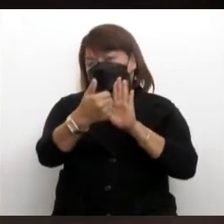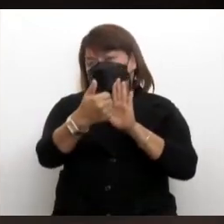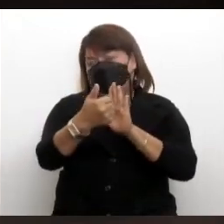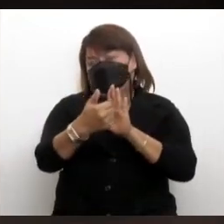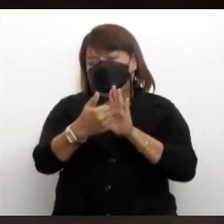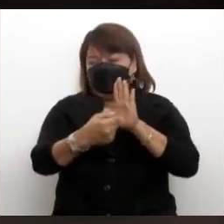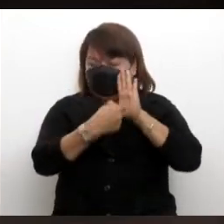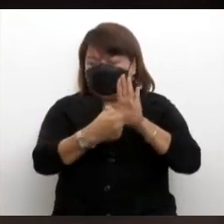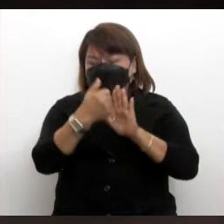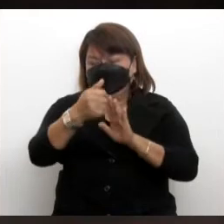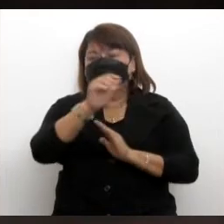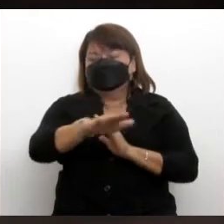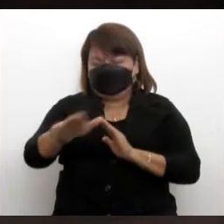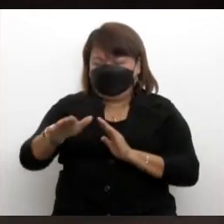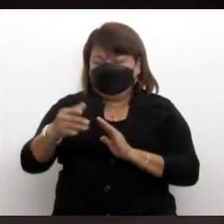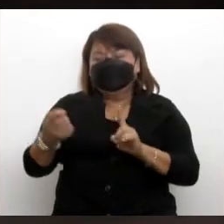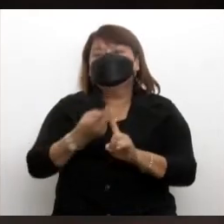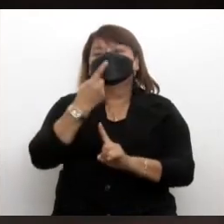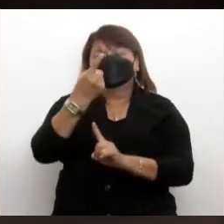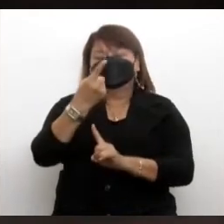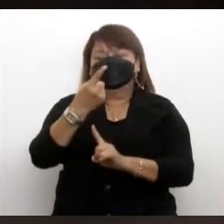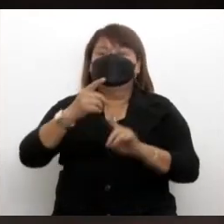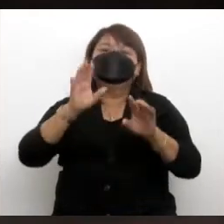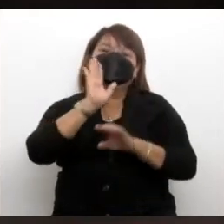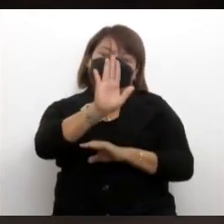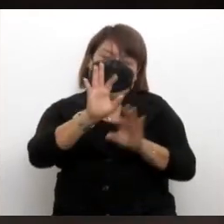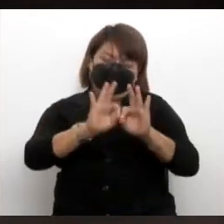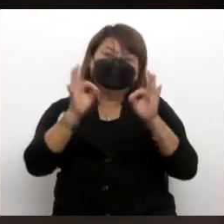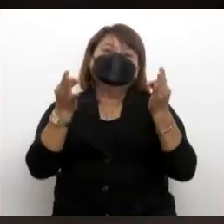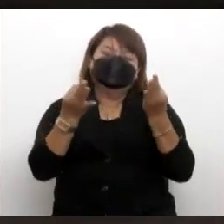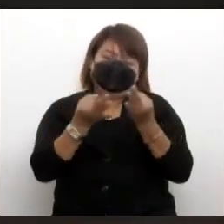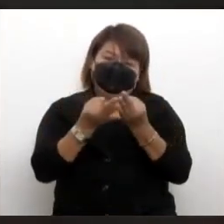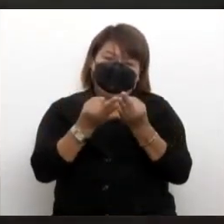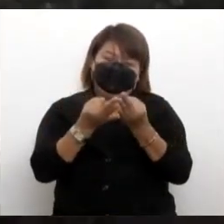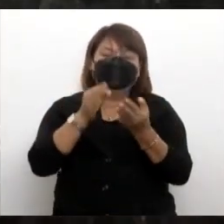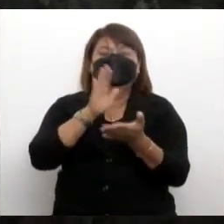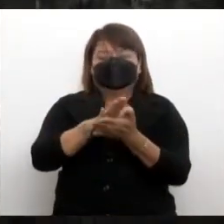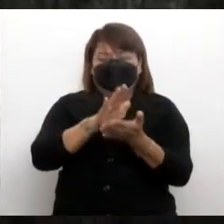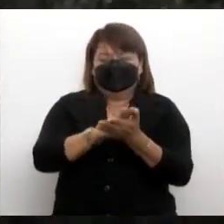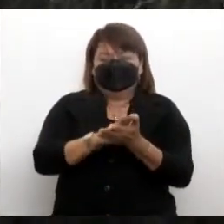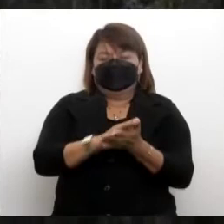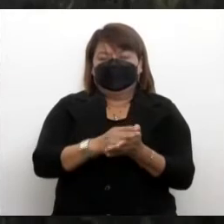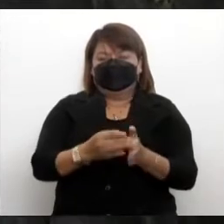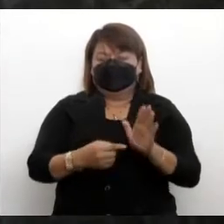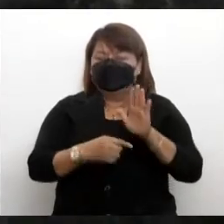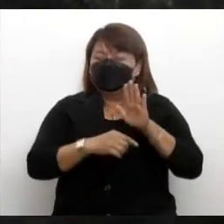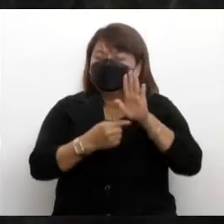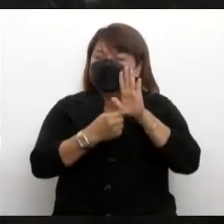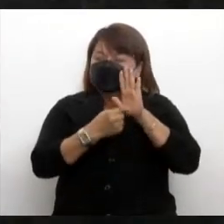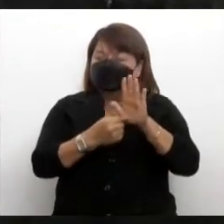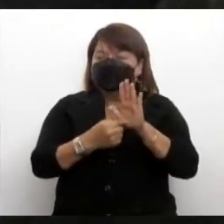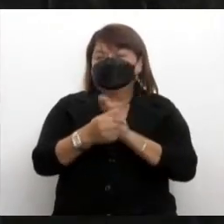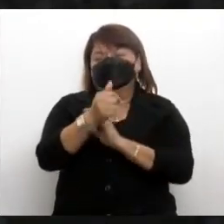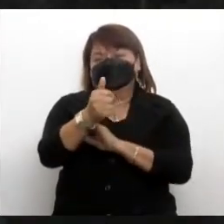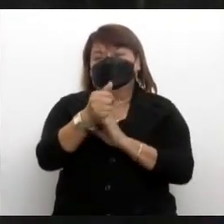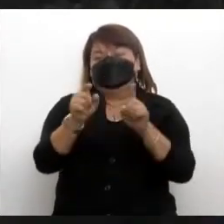ของเด็กเราแห่งแรกเลยก็ต้องเป็นครอบครัวเล็กๆของเขาโรงเรียนเราก็ถือว่าเป็นต้นแบบอีกแห่งหนึ่ง